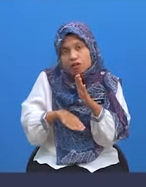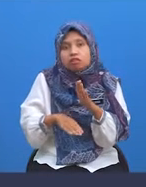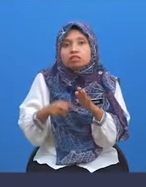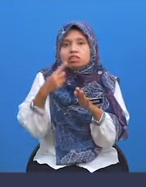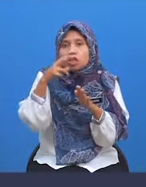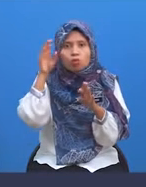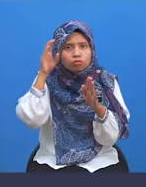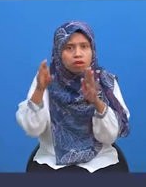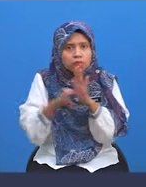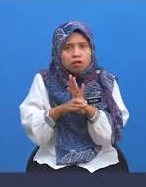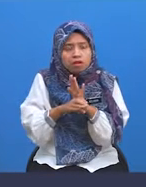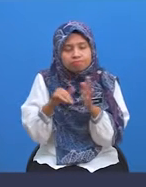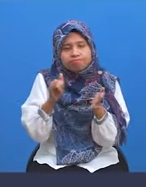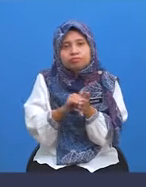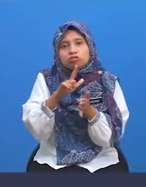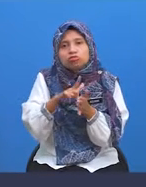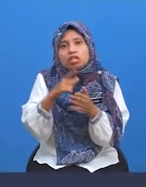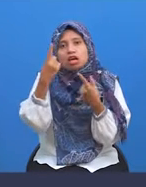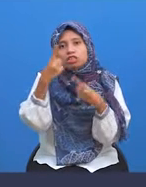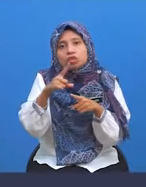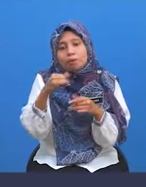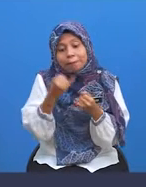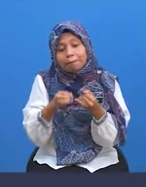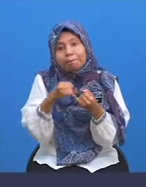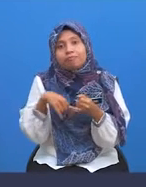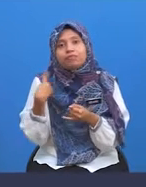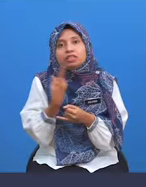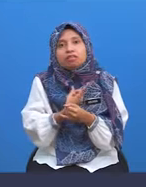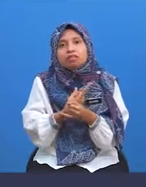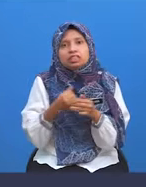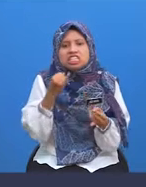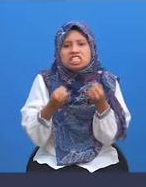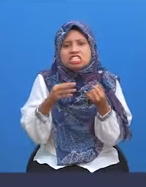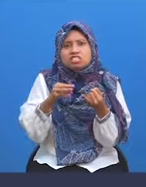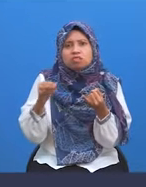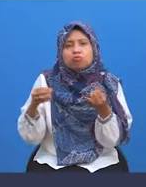Lihat paparan skrin. Itulah jawapan akhir kita.